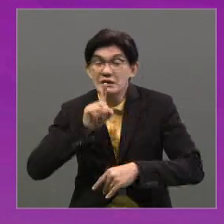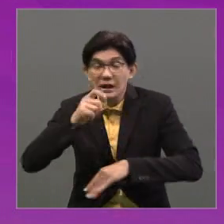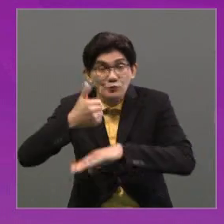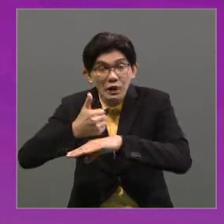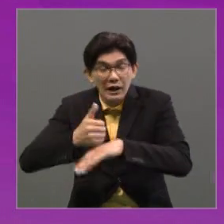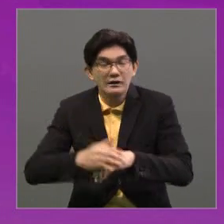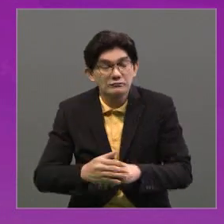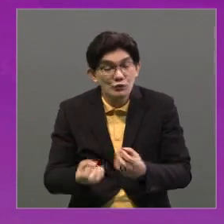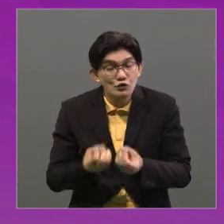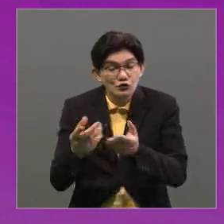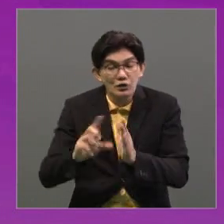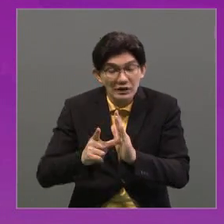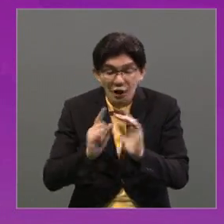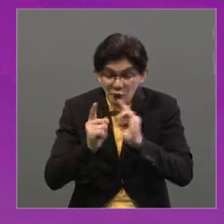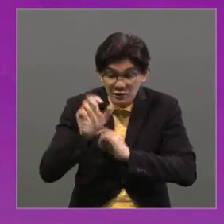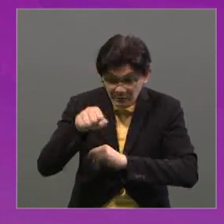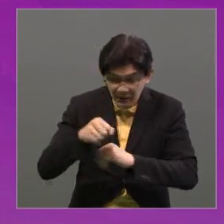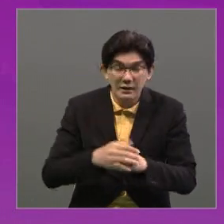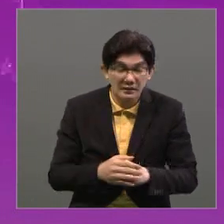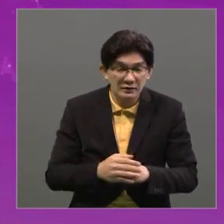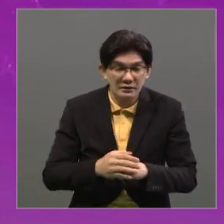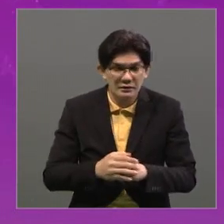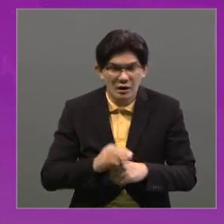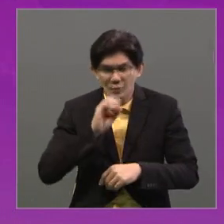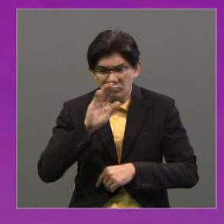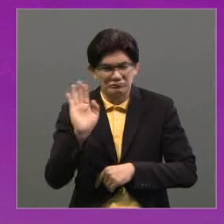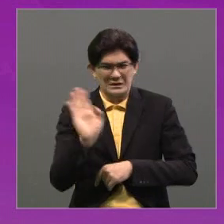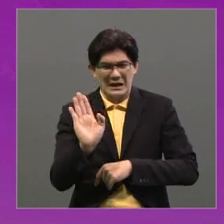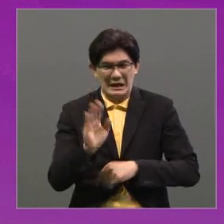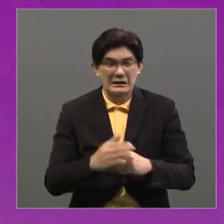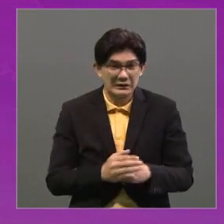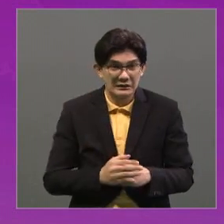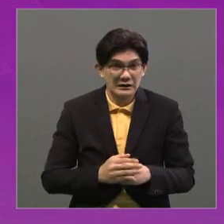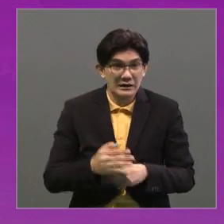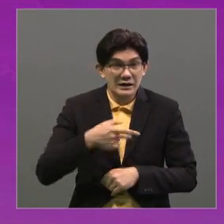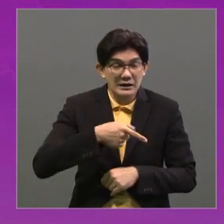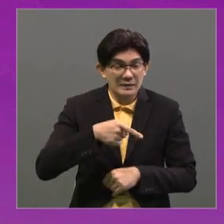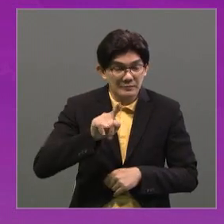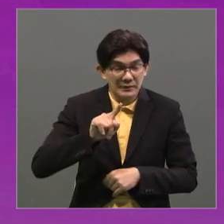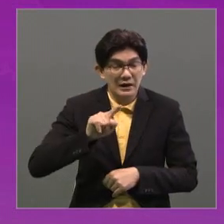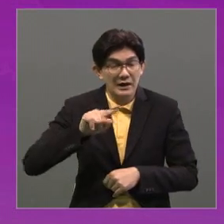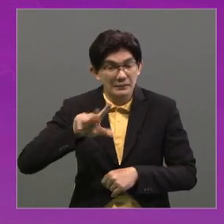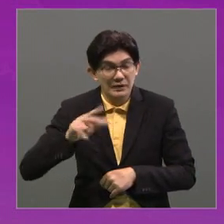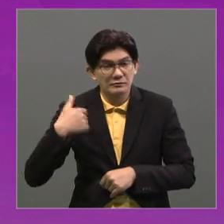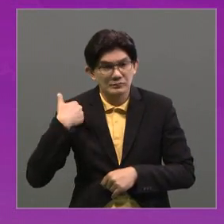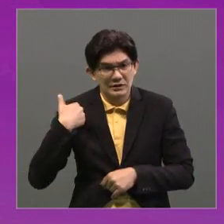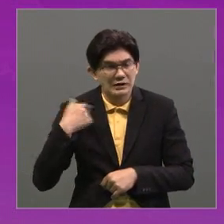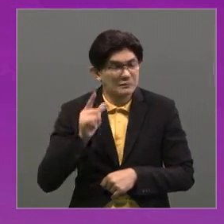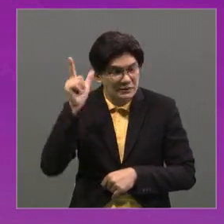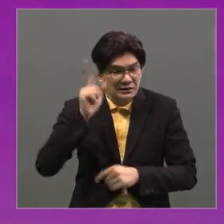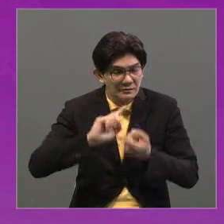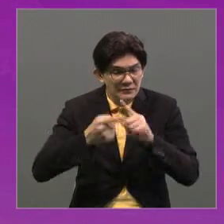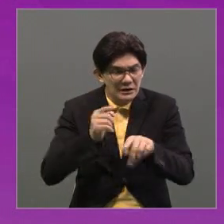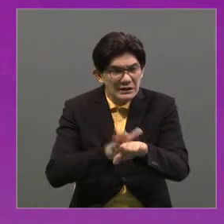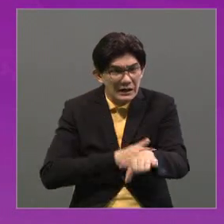คือส่งเลขาไปดีลหรือนะคุณวราวุฒิบอกว่าไม่ใช่คือคุณประพัฒน์กับคุณทักษิณเนี่ยเขาเป็นเพื่อนกันมานานแ